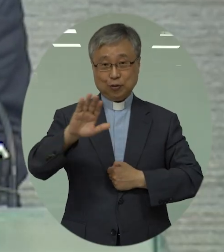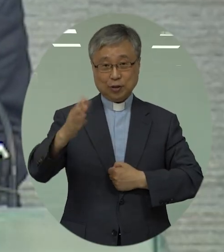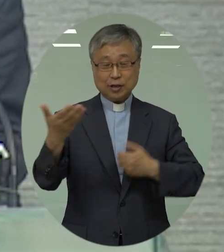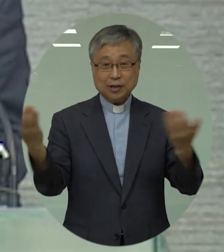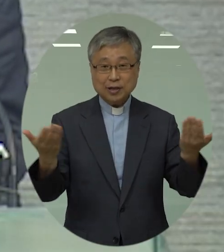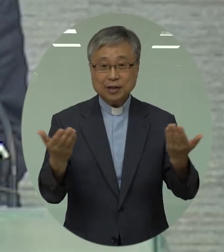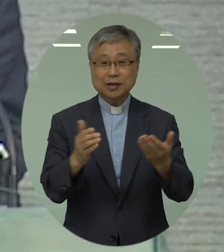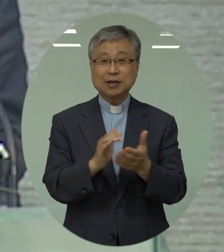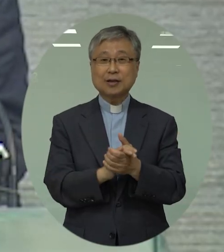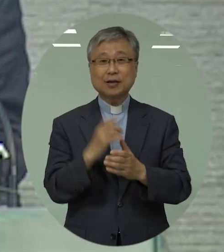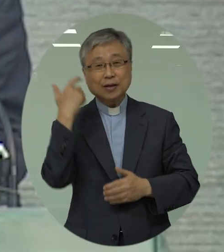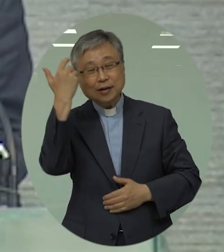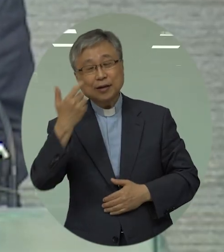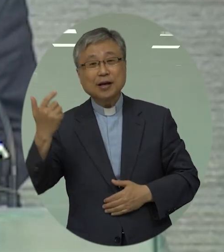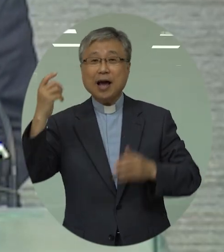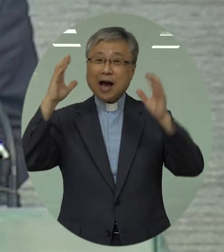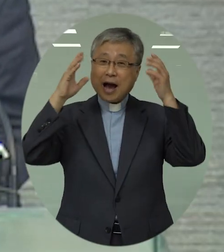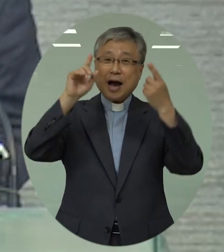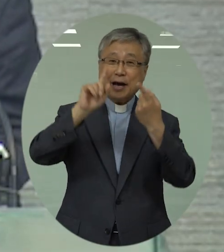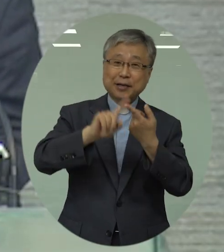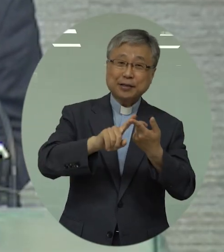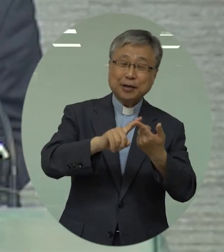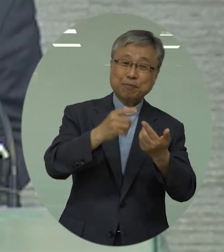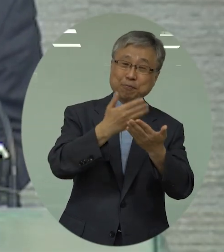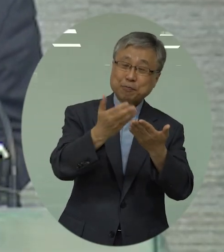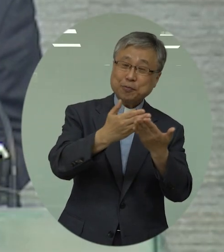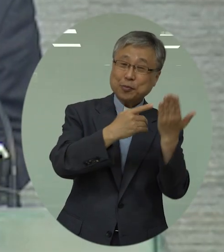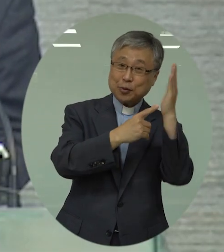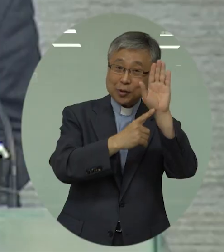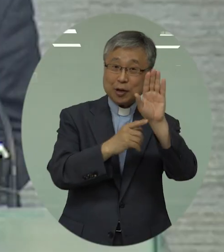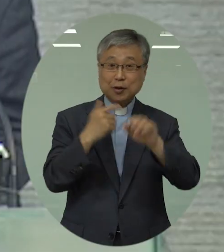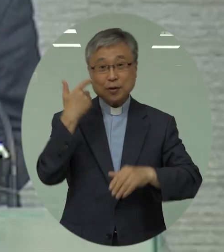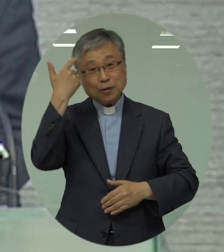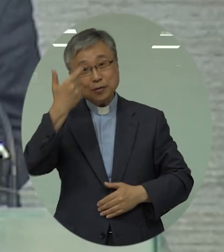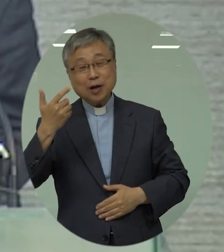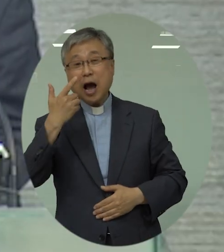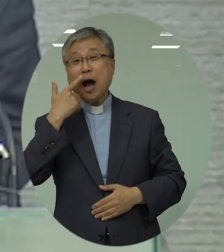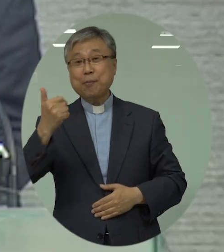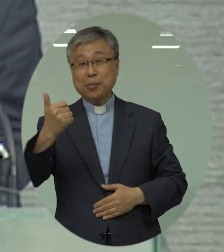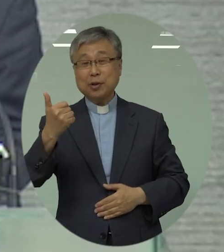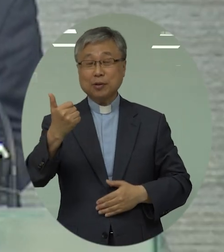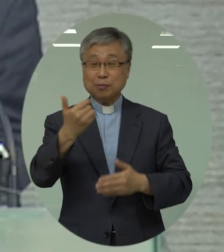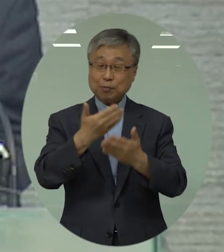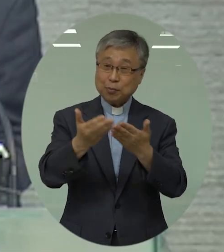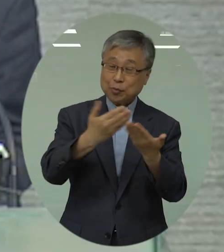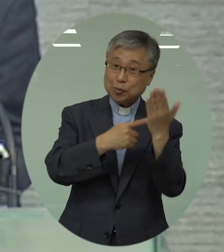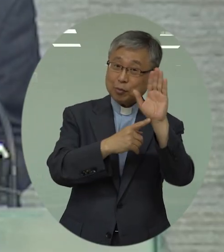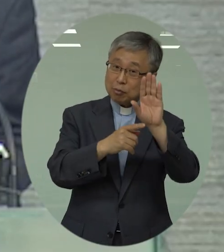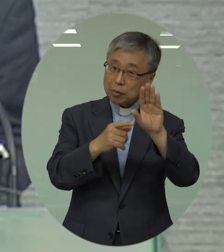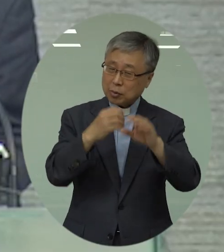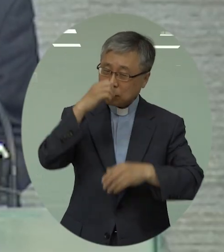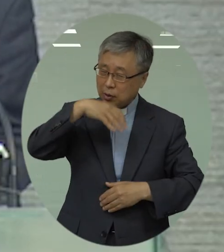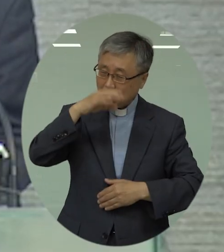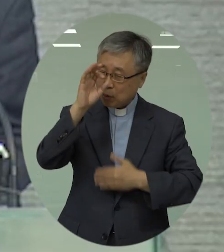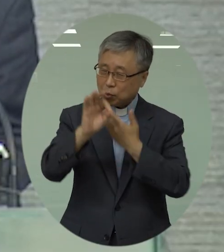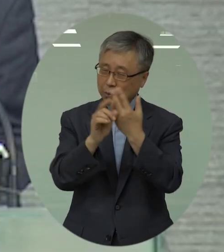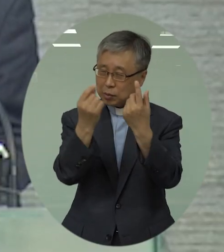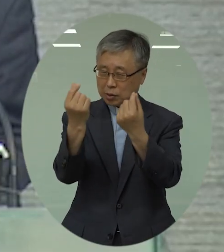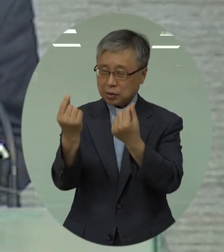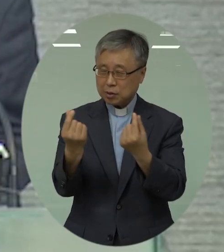뭐냐면 영적 아이에 대한 묘사와 영적 아비에 대한 묘사가 피상적으로 보면 비슷하게 묘사되어